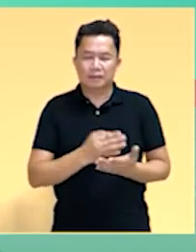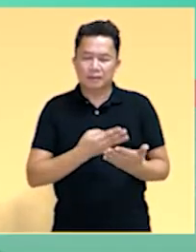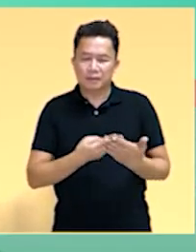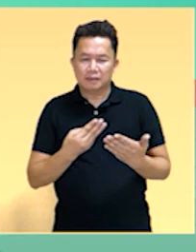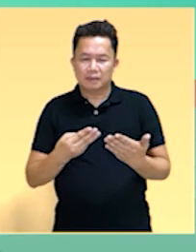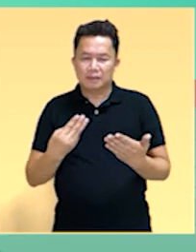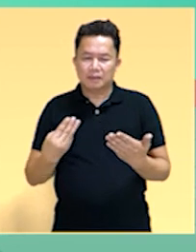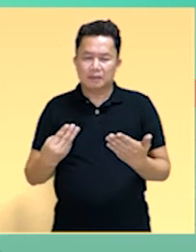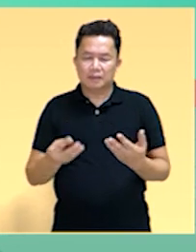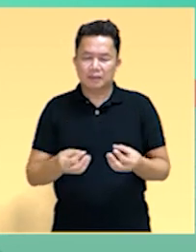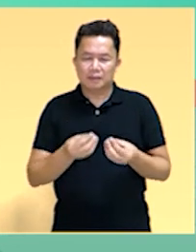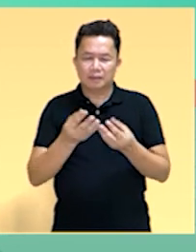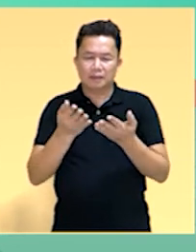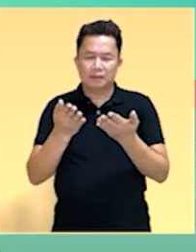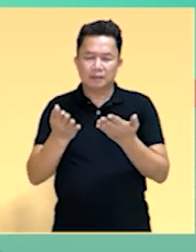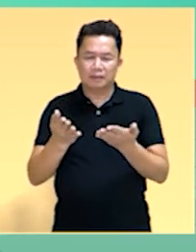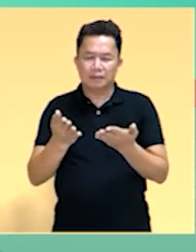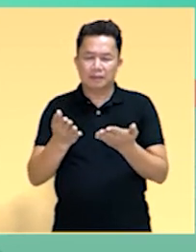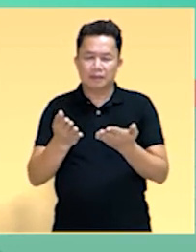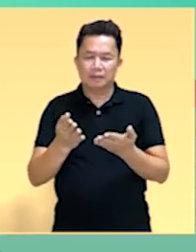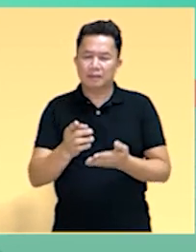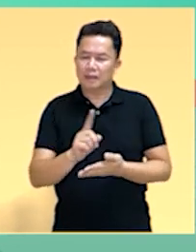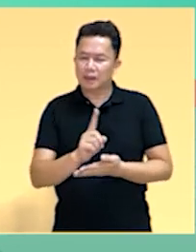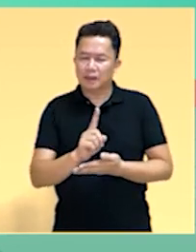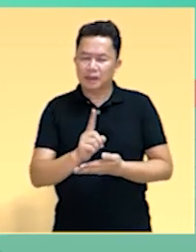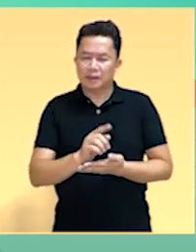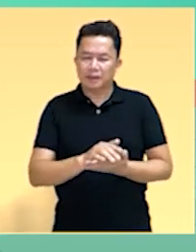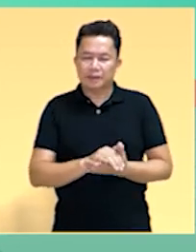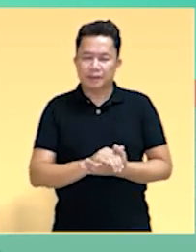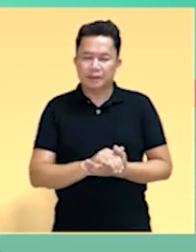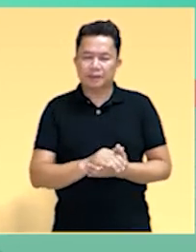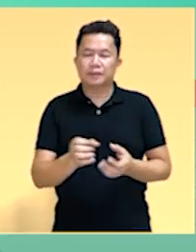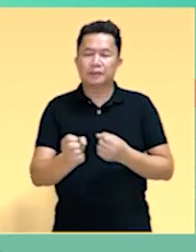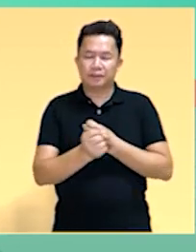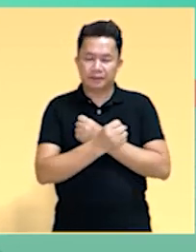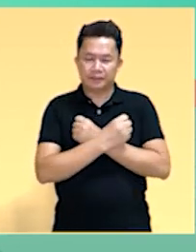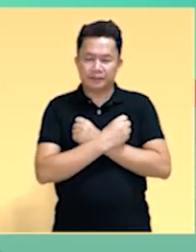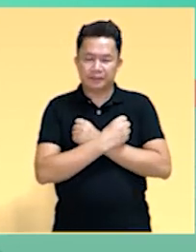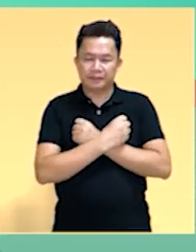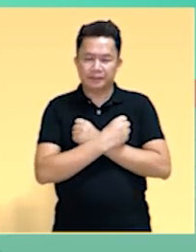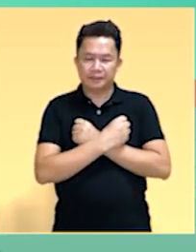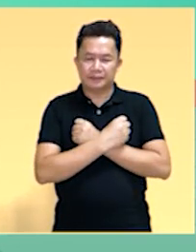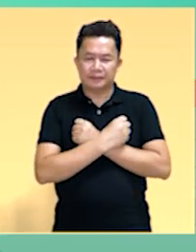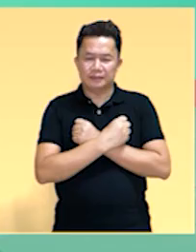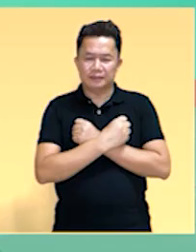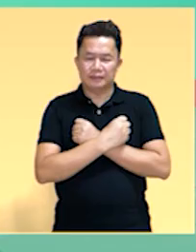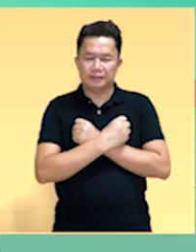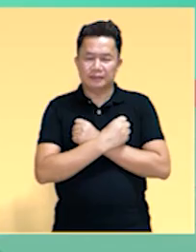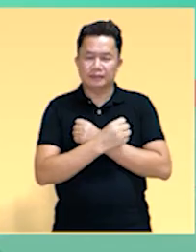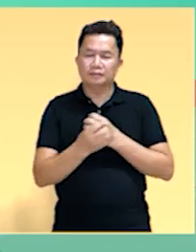sa material na bagay ang inyong ibinigay. At ano ito? Pagmamahal.